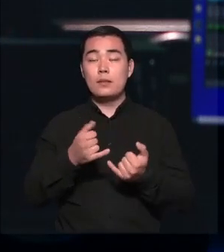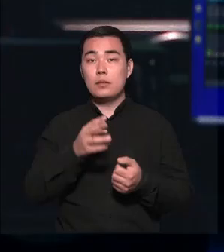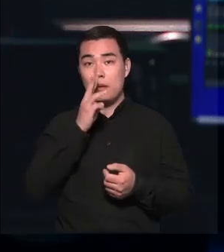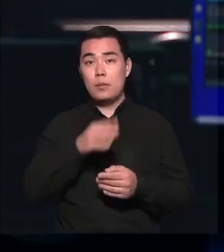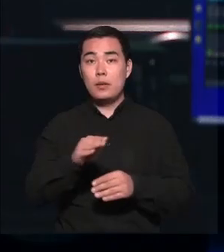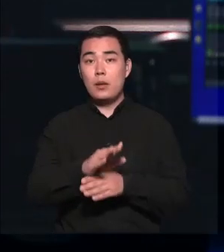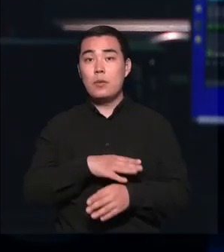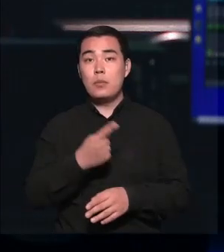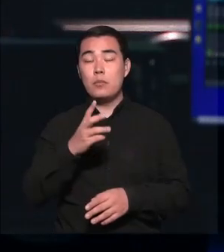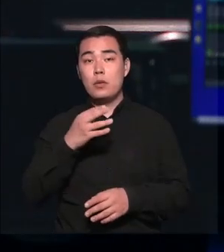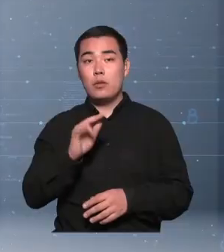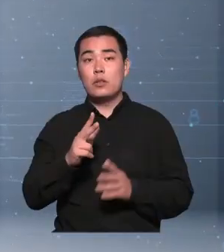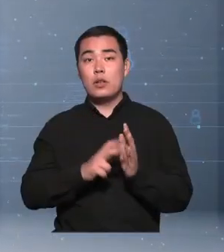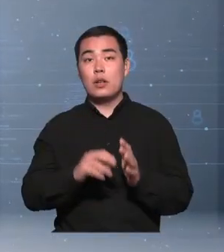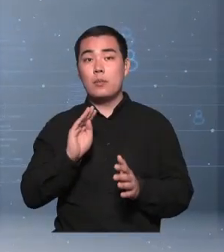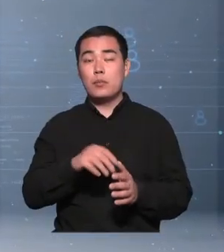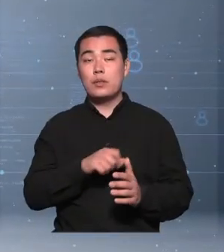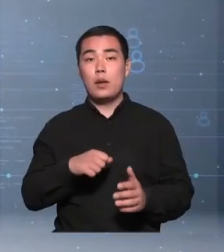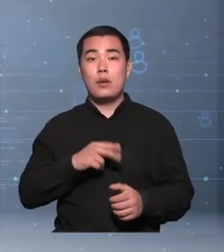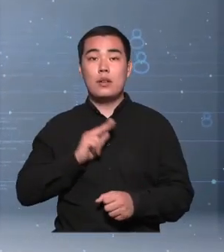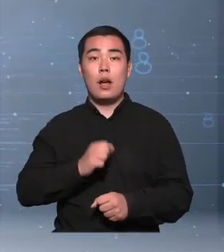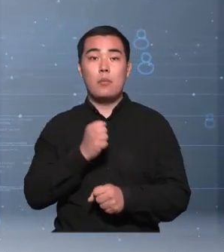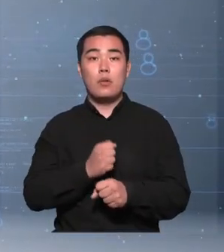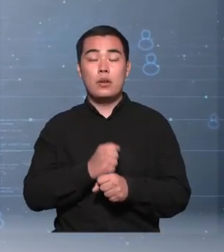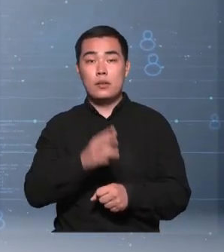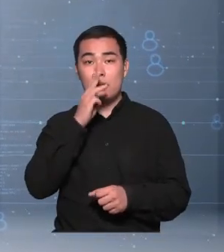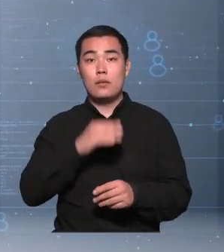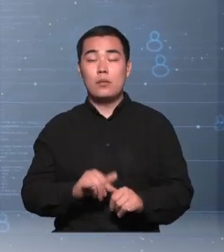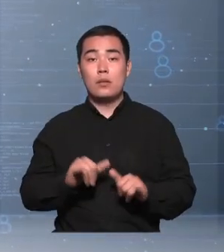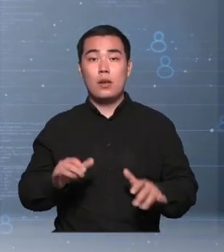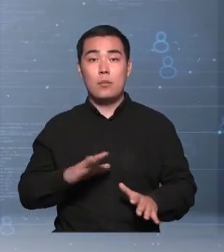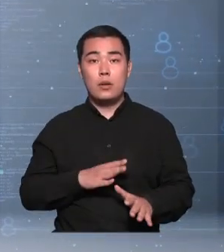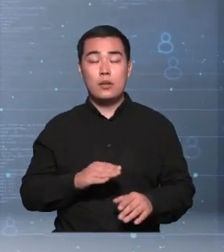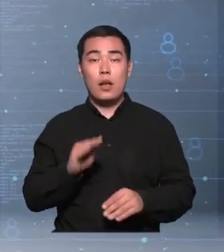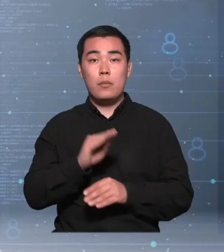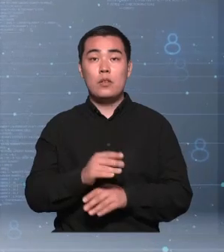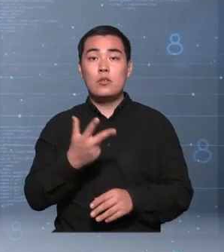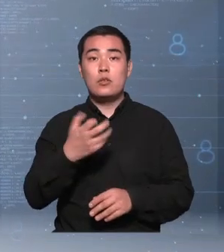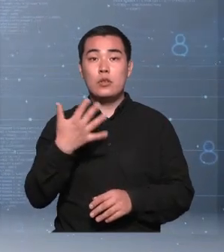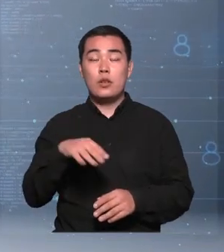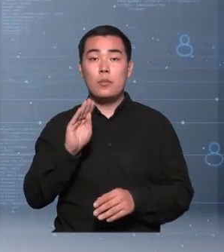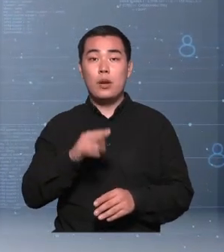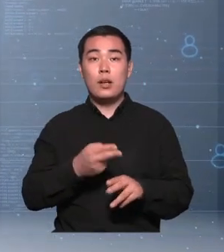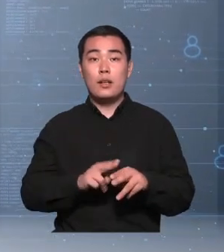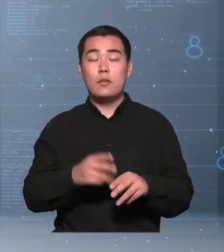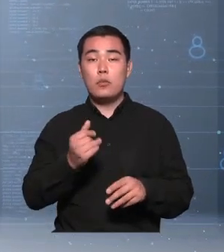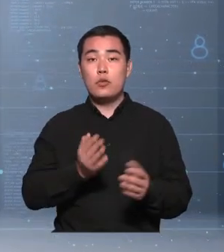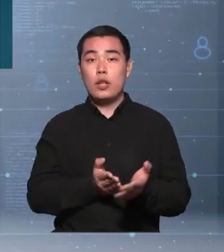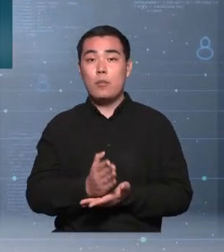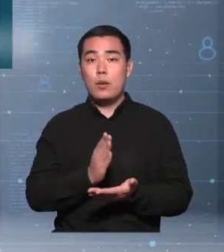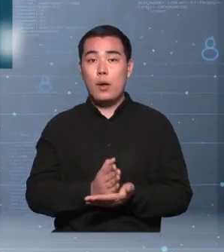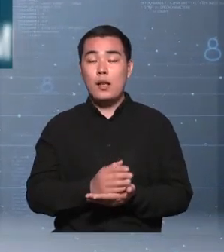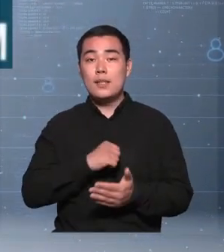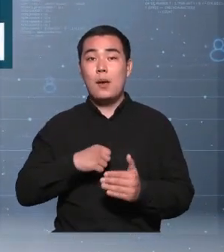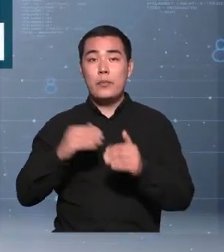күшейтті. 1 миллион 800 мың жалдамалы қызметкердің табысы артты. Олардың 350 мыңы бюджет саласындағылар. Ал